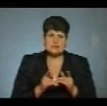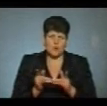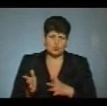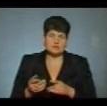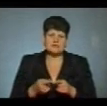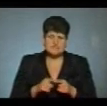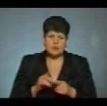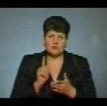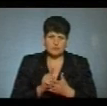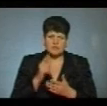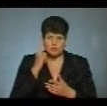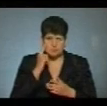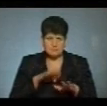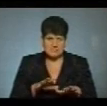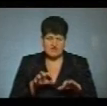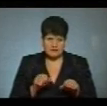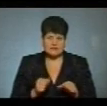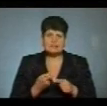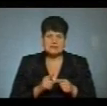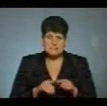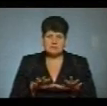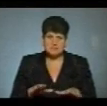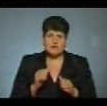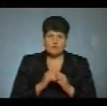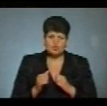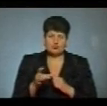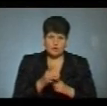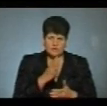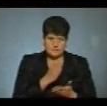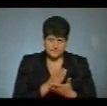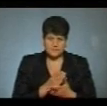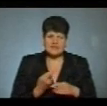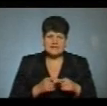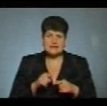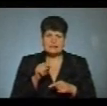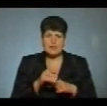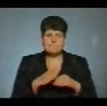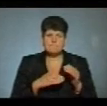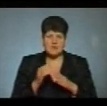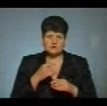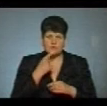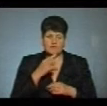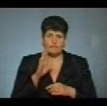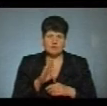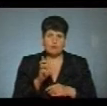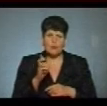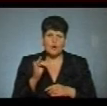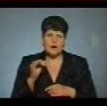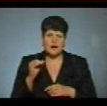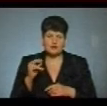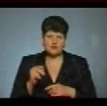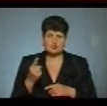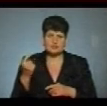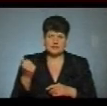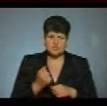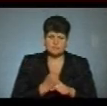Так. Так. Щоб лікарі такі, були... Такі місця в кожному районі відведені. То це, власне, та практика, що говорив Володимир Богайчук, так, що тиждень працюють,